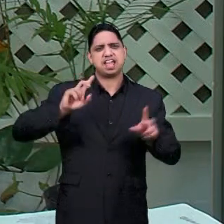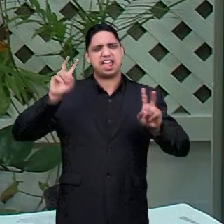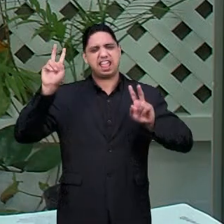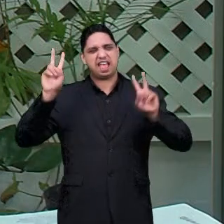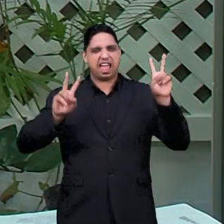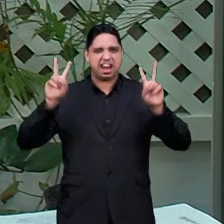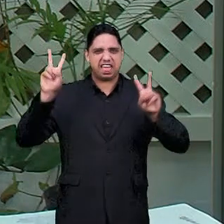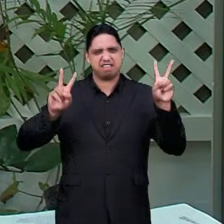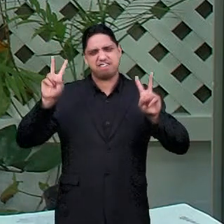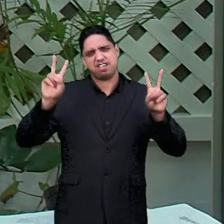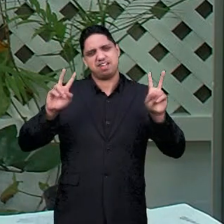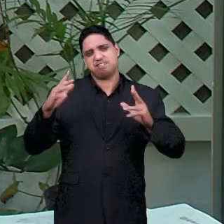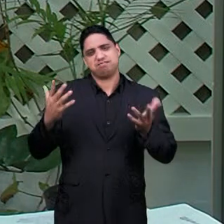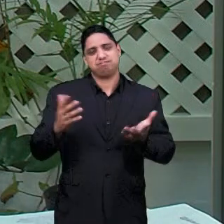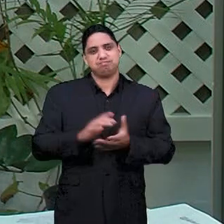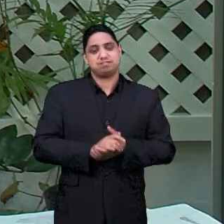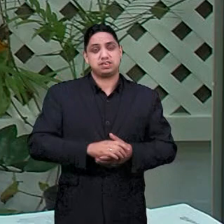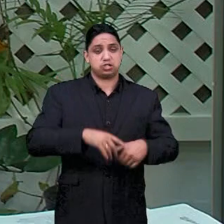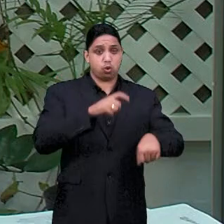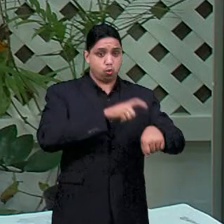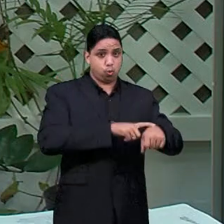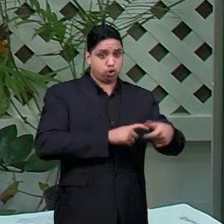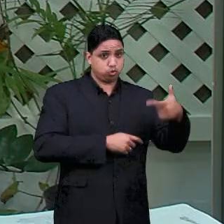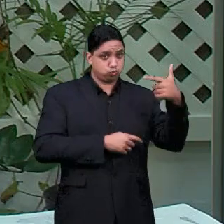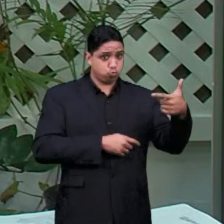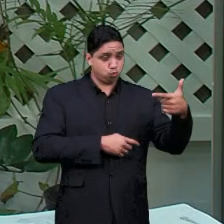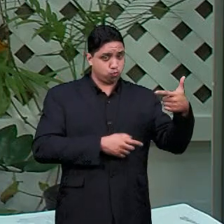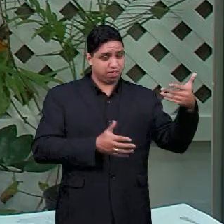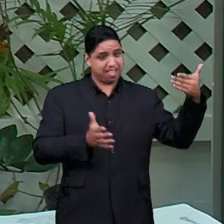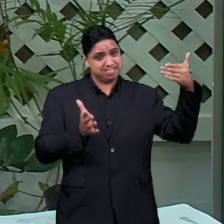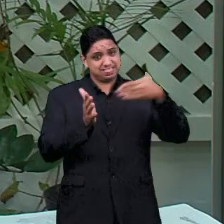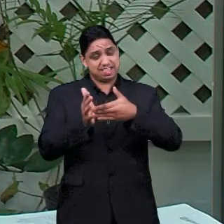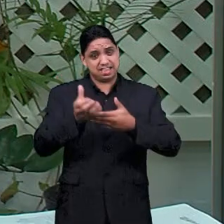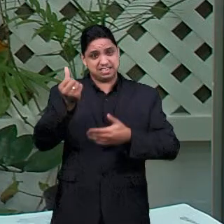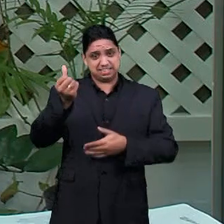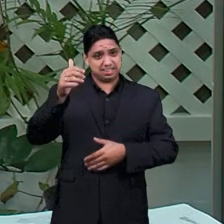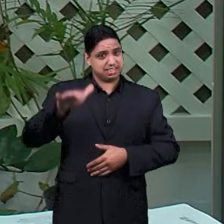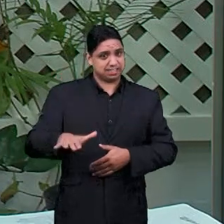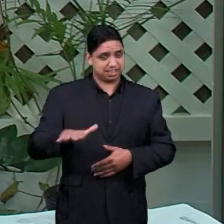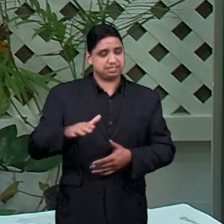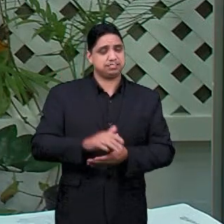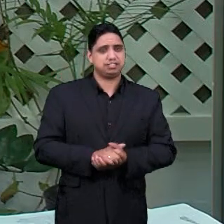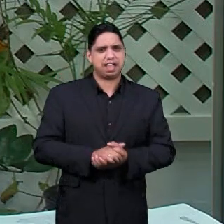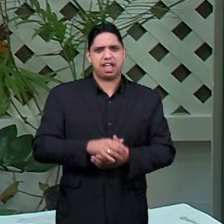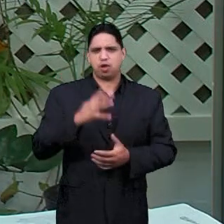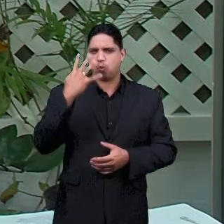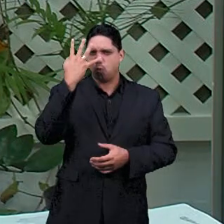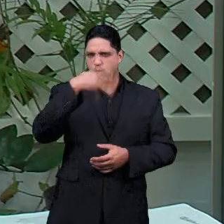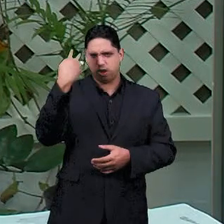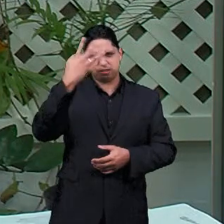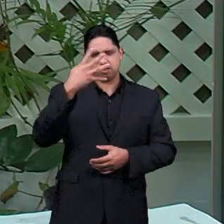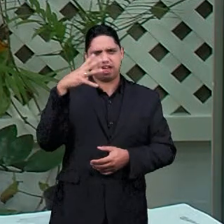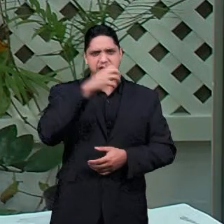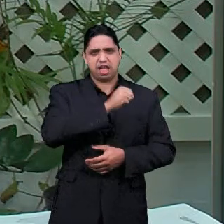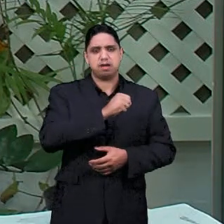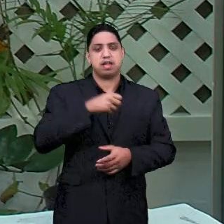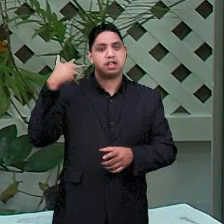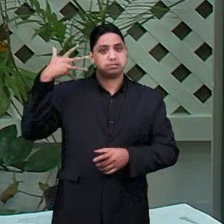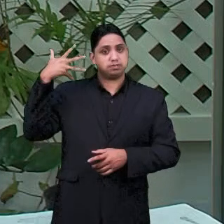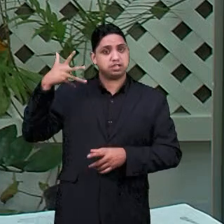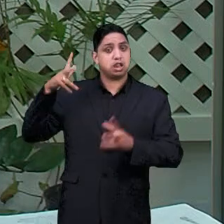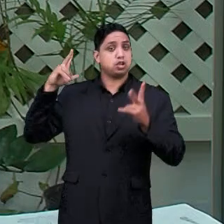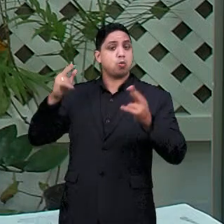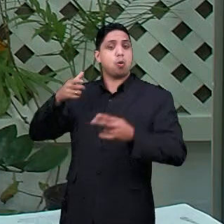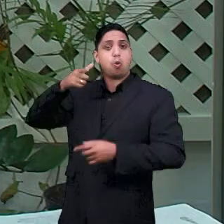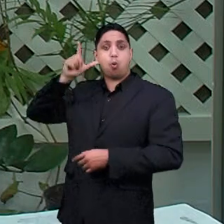c'est un férié pour certains, de 14 heures à 18 heures. Donc, et le même message qui a été ramené